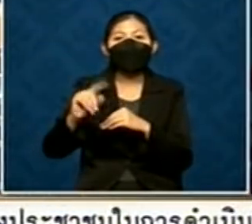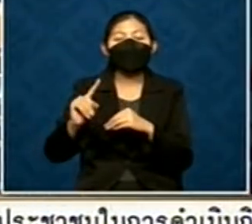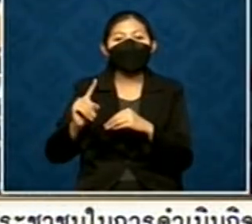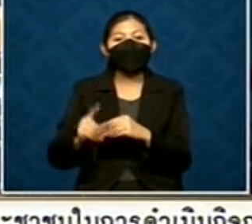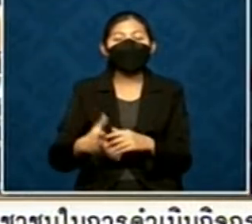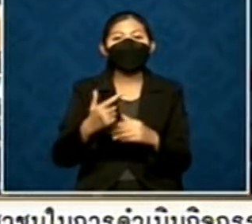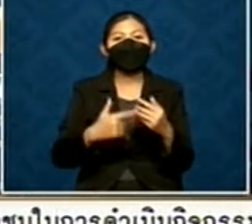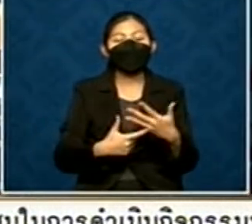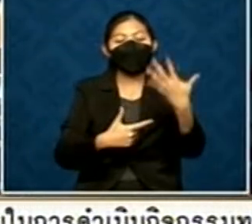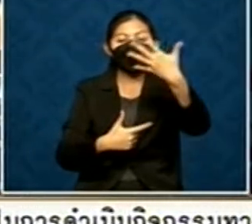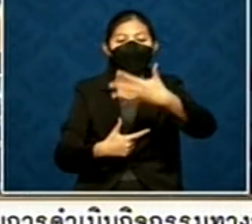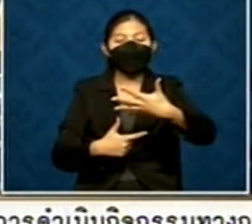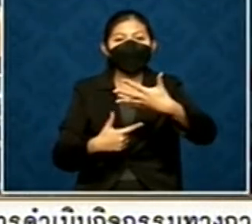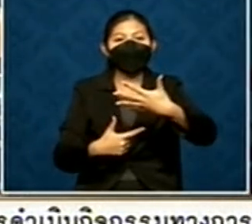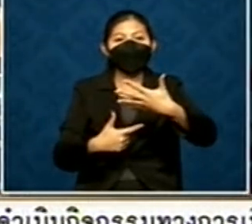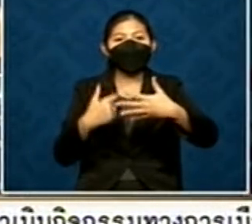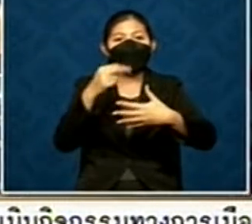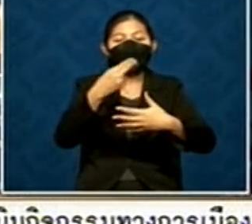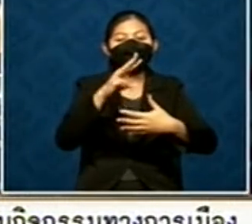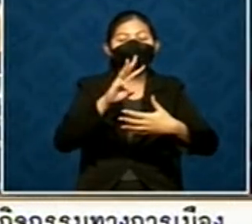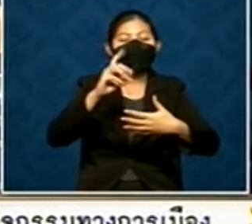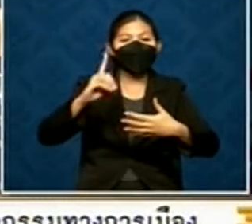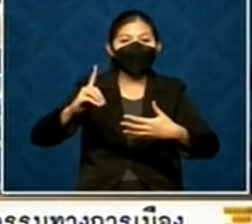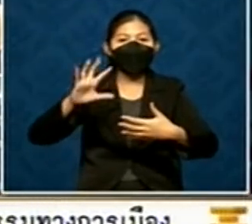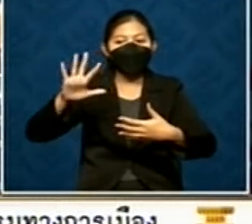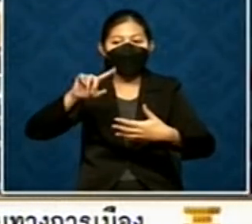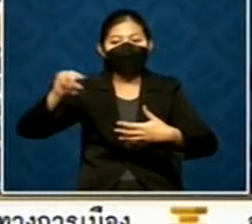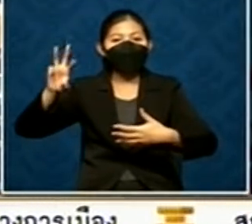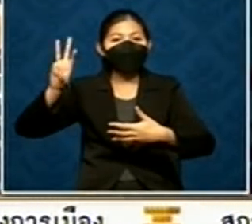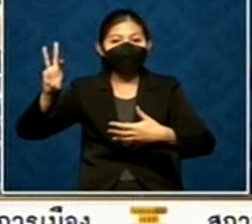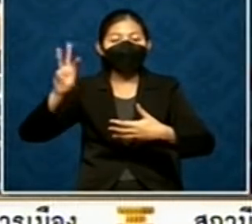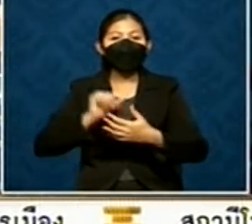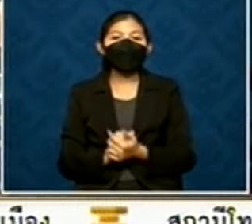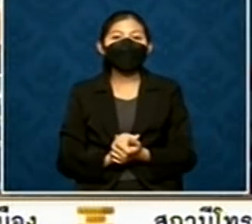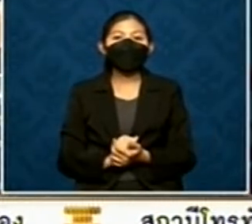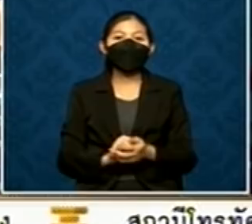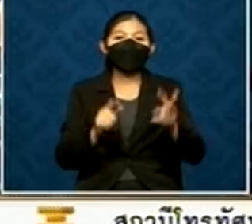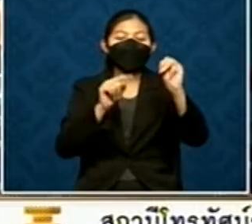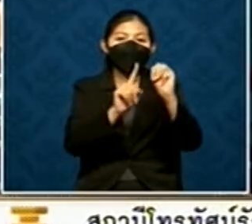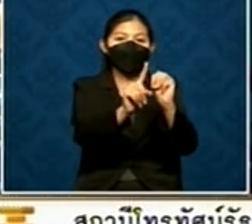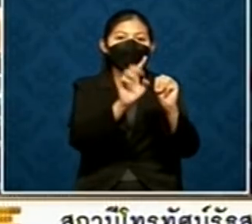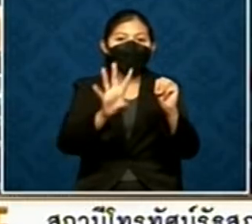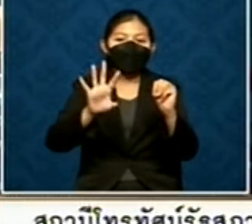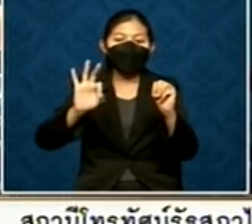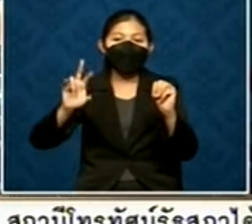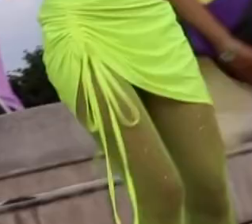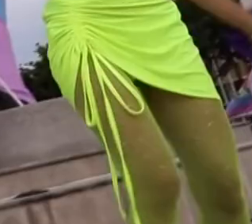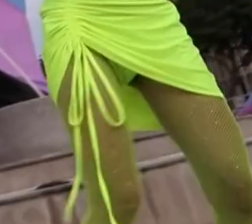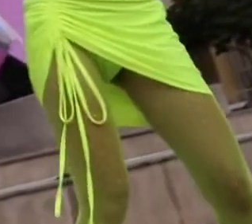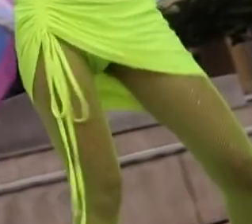ำด้วยแนะนำด้วย เข้าใจไหมคือการร้องสารรัฐธรรมนูญเนี่ยมันไม่ได้แปลว่าสารรัฐธรรมนูญบอกว่าห้ามออกกฎหม